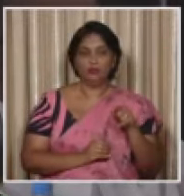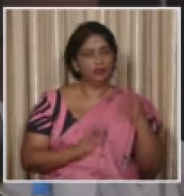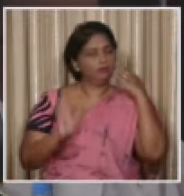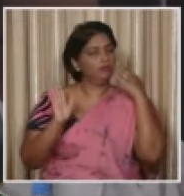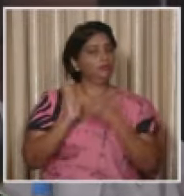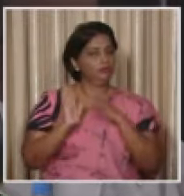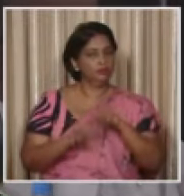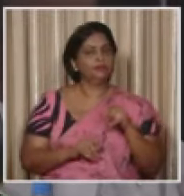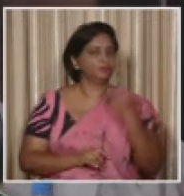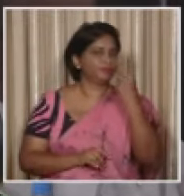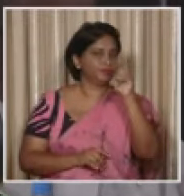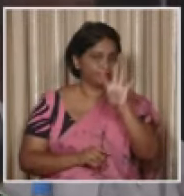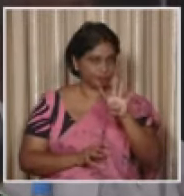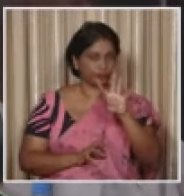සහිත